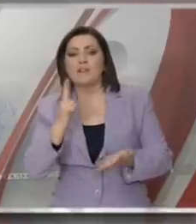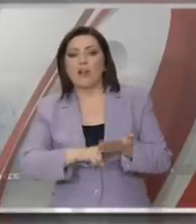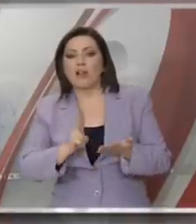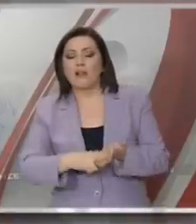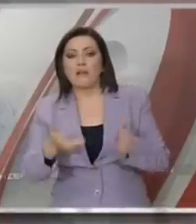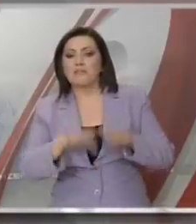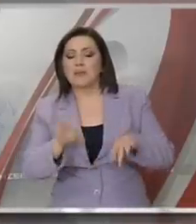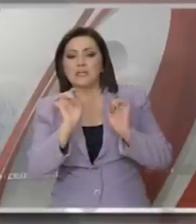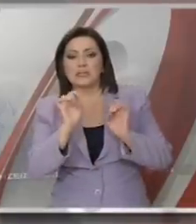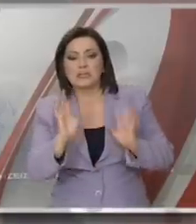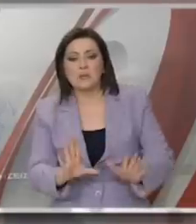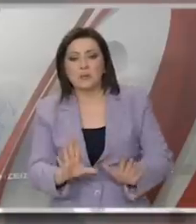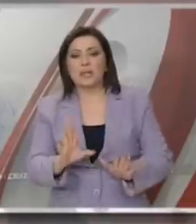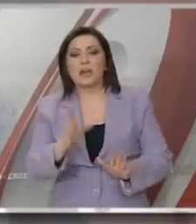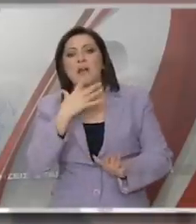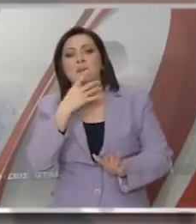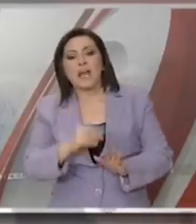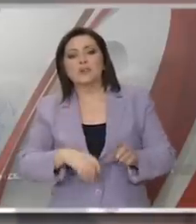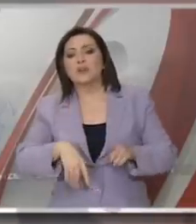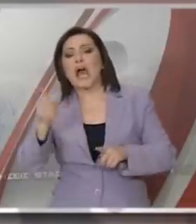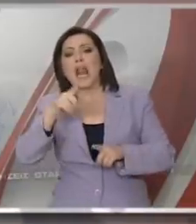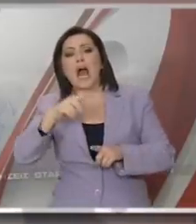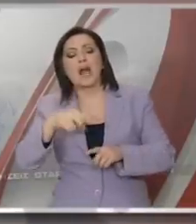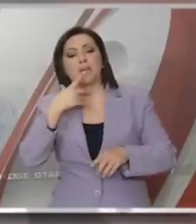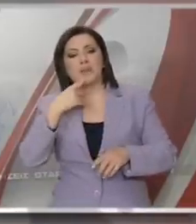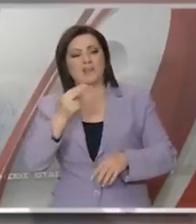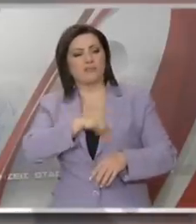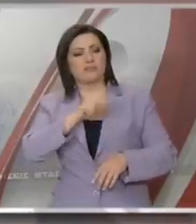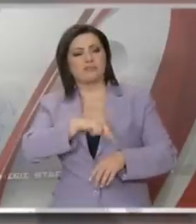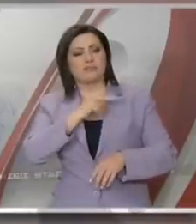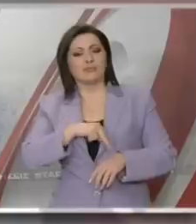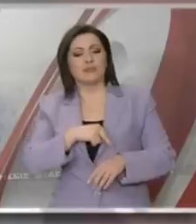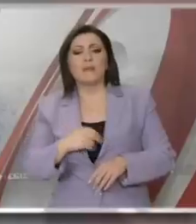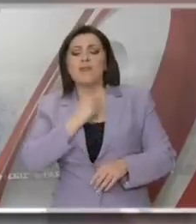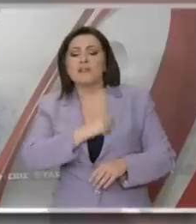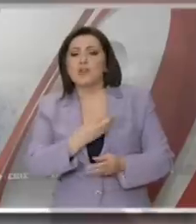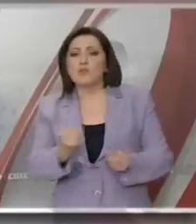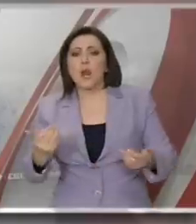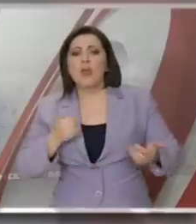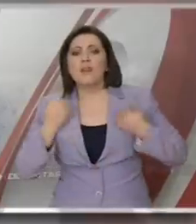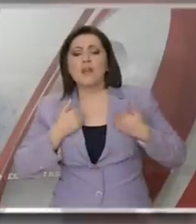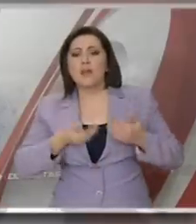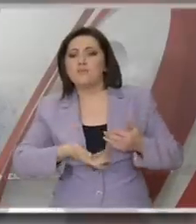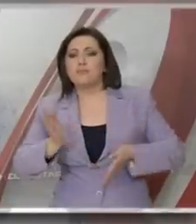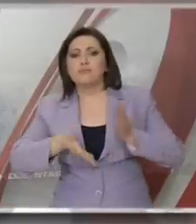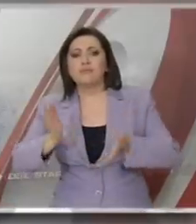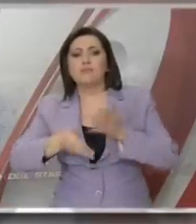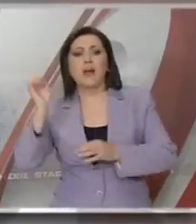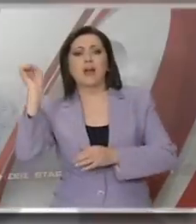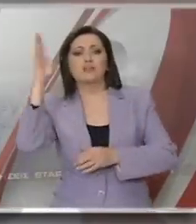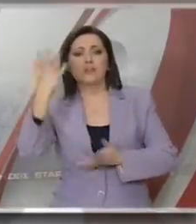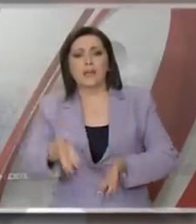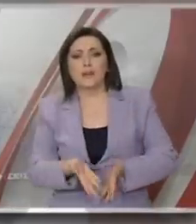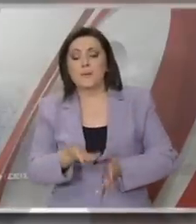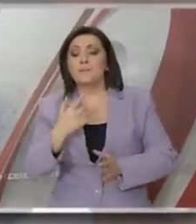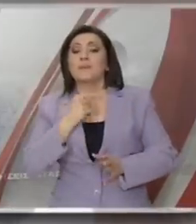μαθητεία στην οποία τα κεκ πλουτίζουν από σένα χιλιάδες νέοι άνθρωποι έχουνε φύγει σστο εξωτερικό και ειδικά τα πρώτα χρόνια αν με το που μάθαινε κάποιος